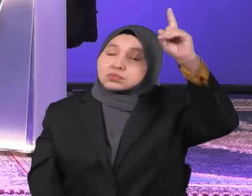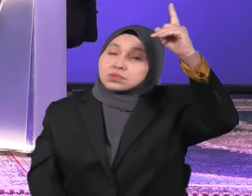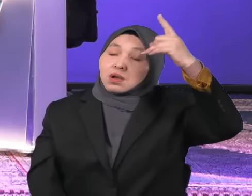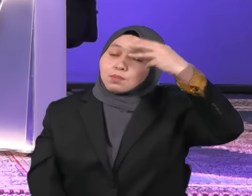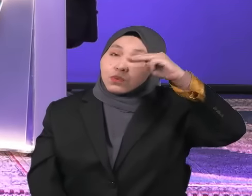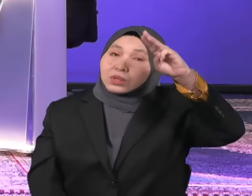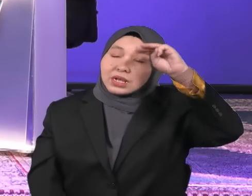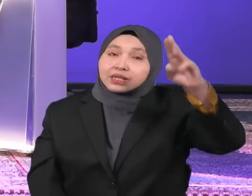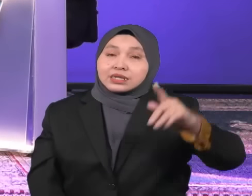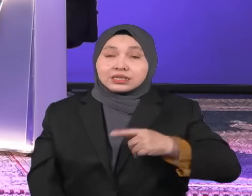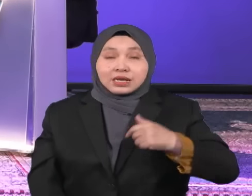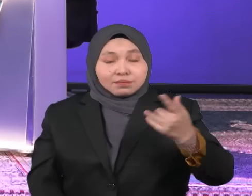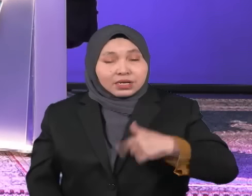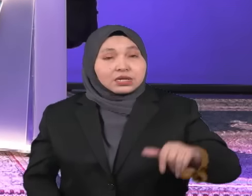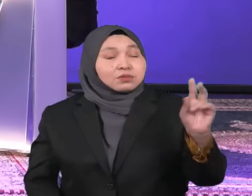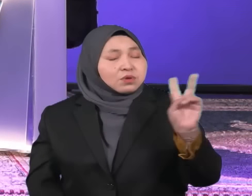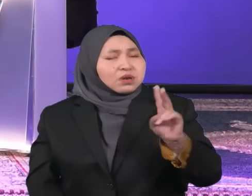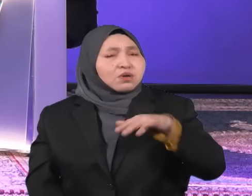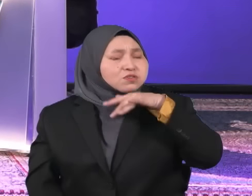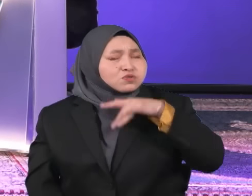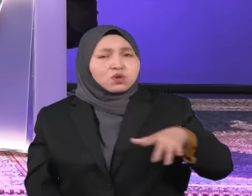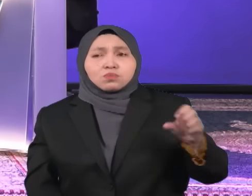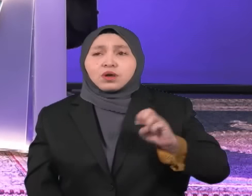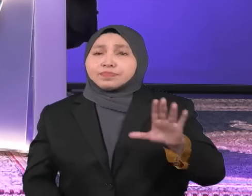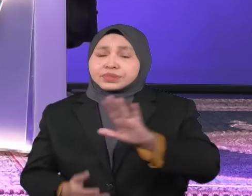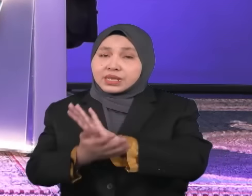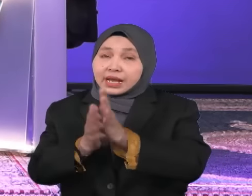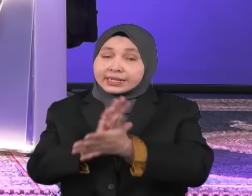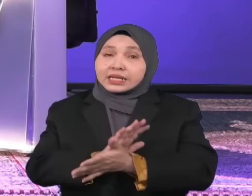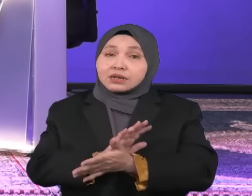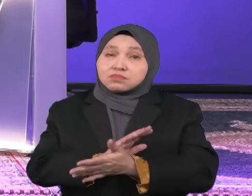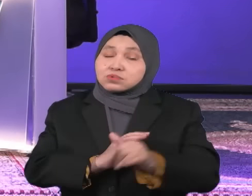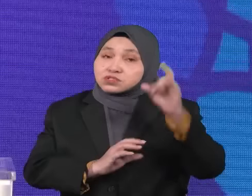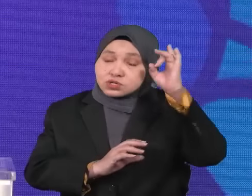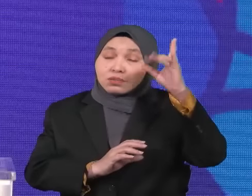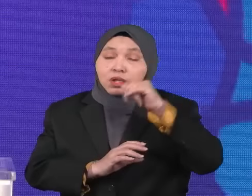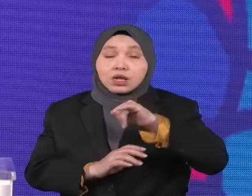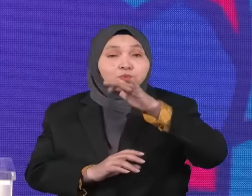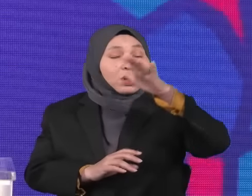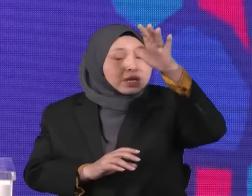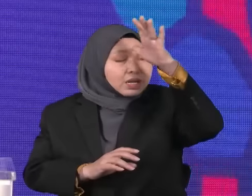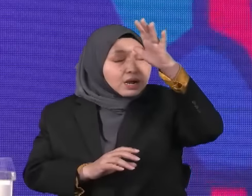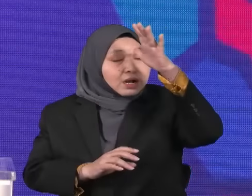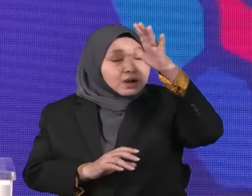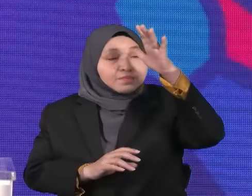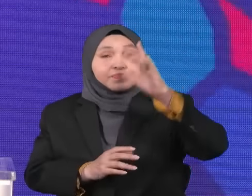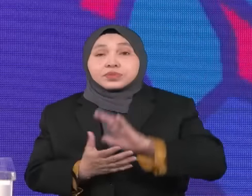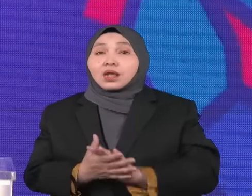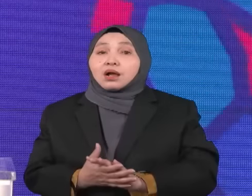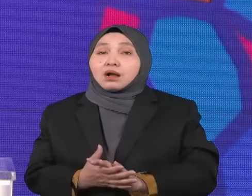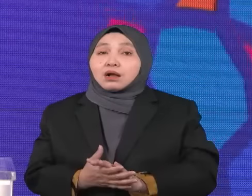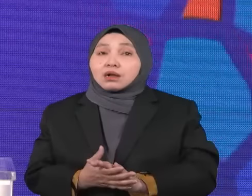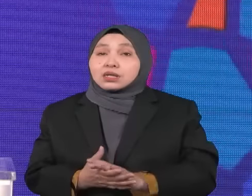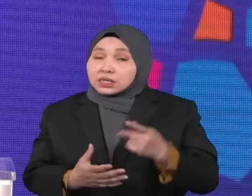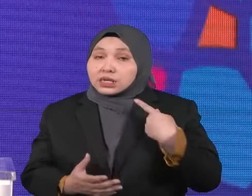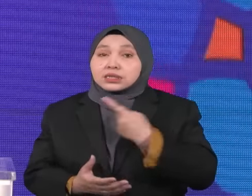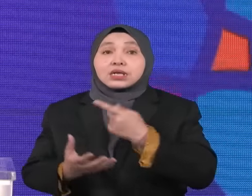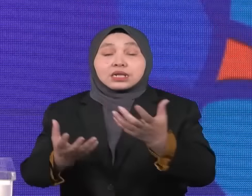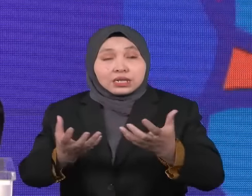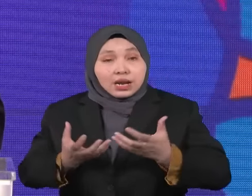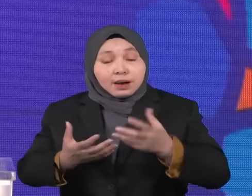Jadi muazin kedua baginda sallallahu alaihi wasallam, ha? Baik. Jadi insya-Allah ibu ayah dikasihi Allah Subhanahu taala sekalian, kita